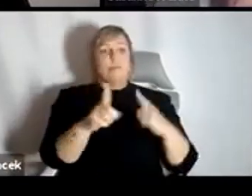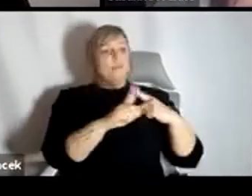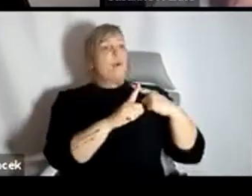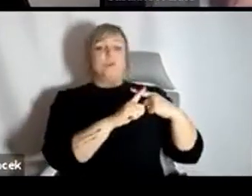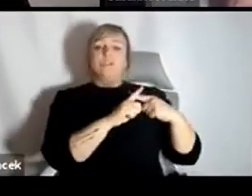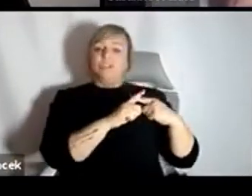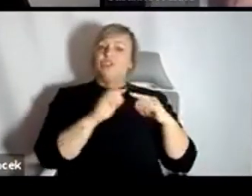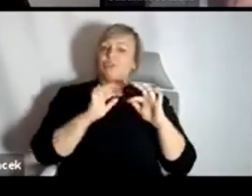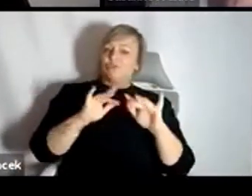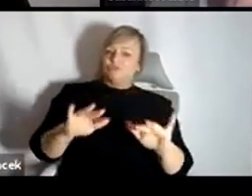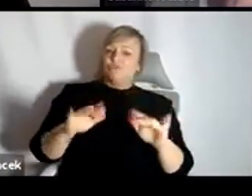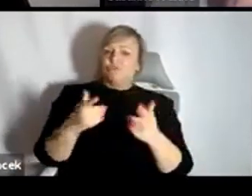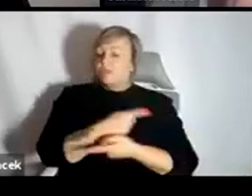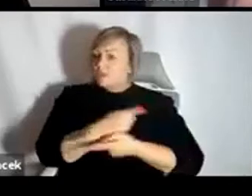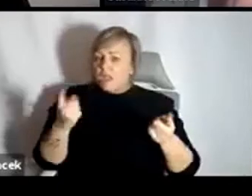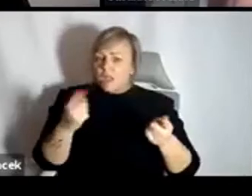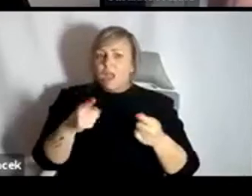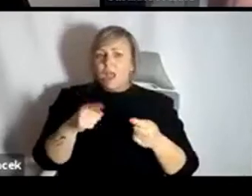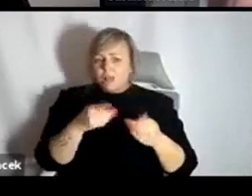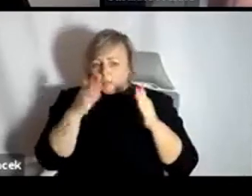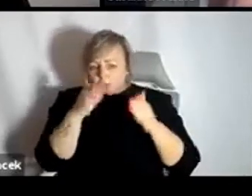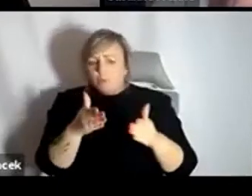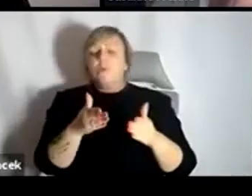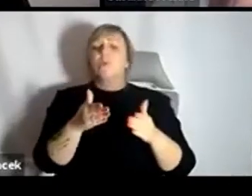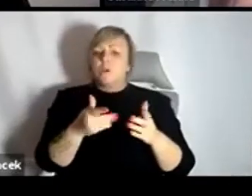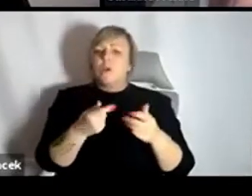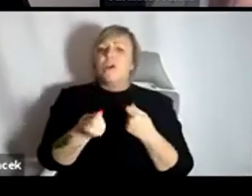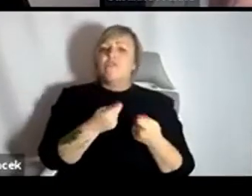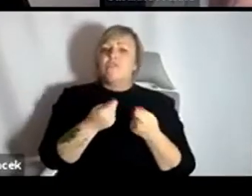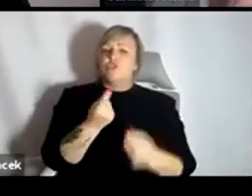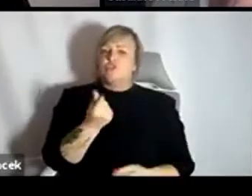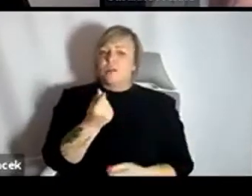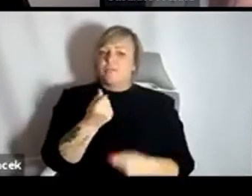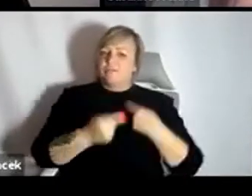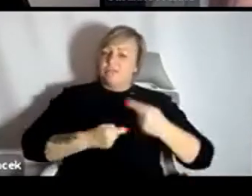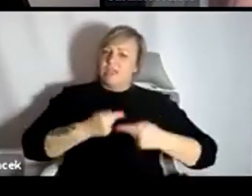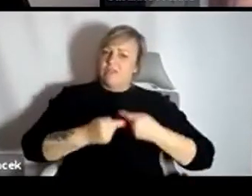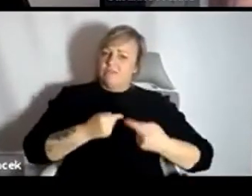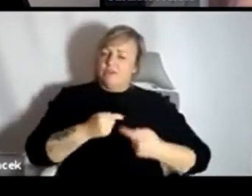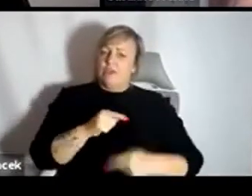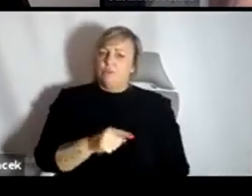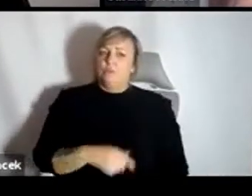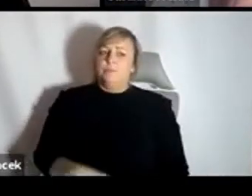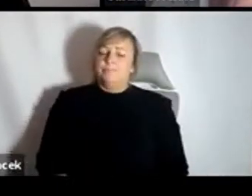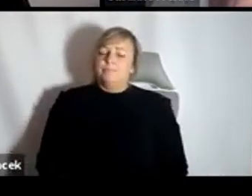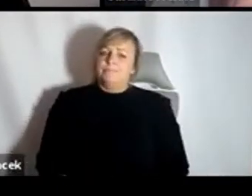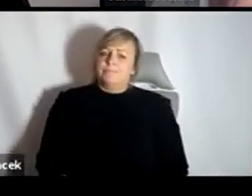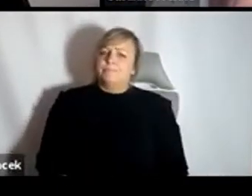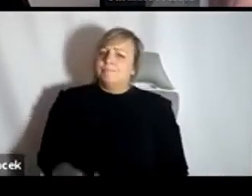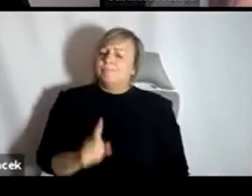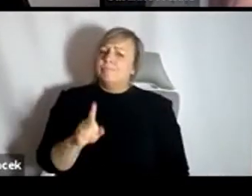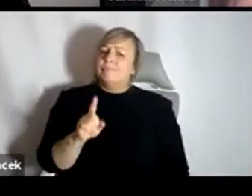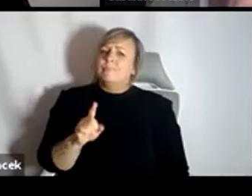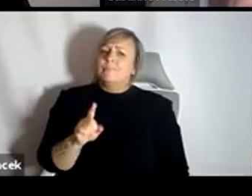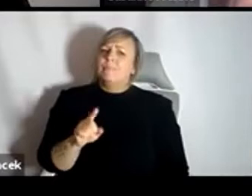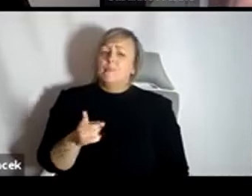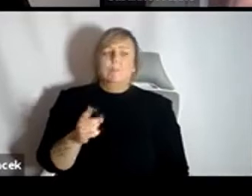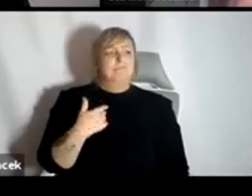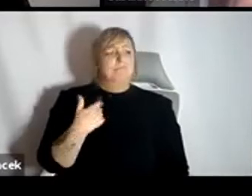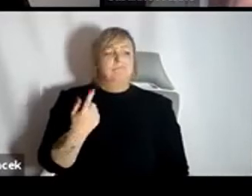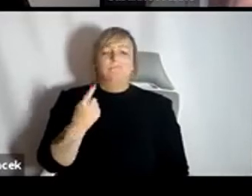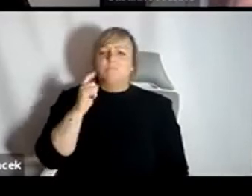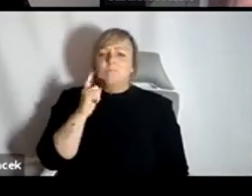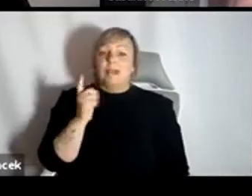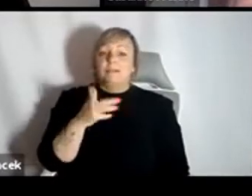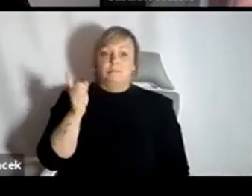bisher vor allem mit Blick auf die wirtschaftliche Entwicklung gerne im Munde geführt. Was kann man sich unter der angemahnten Nachhaltigkeit, unter